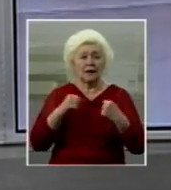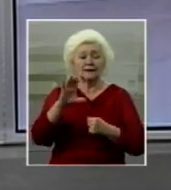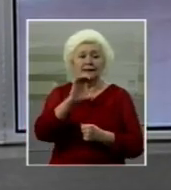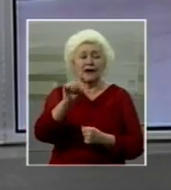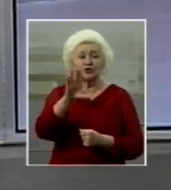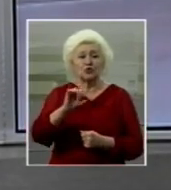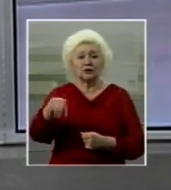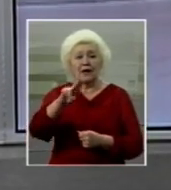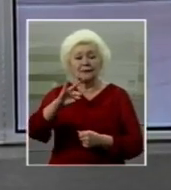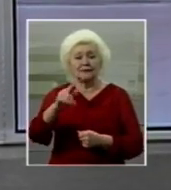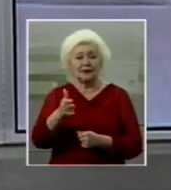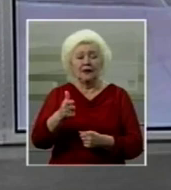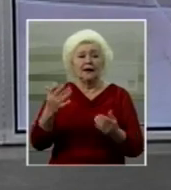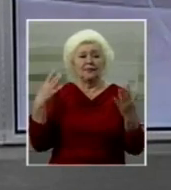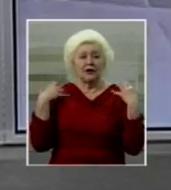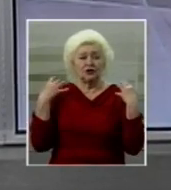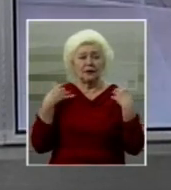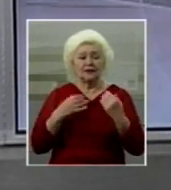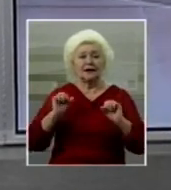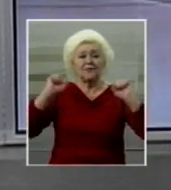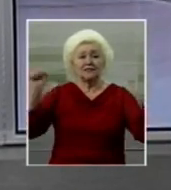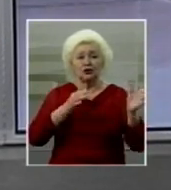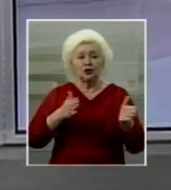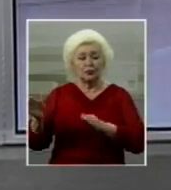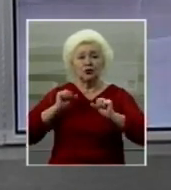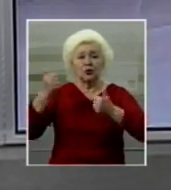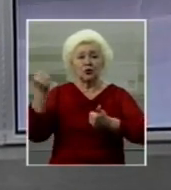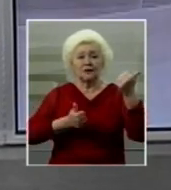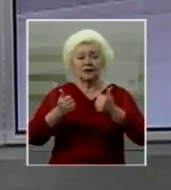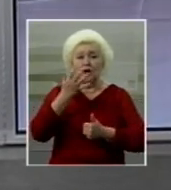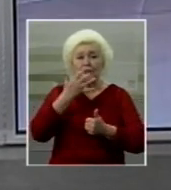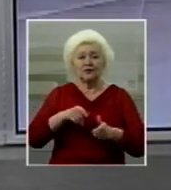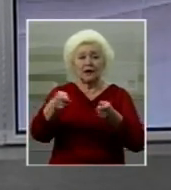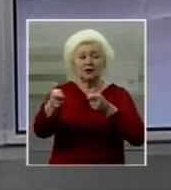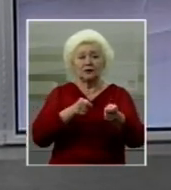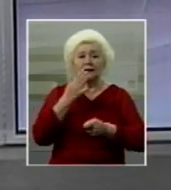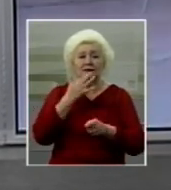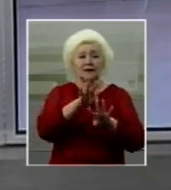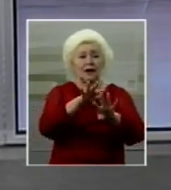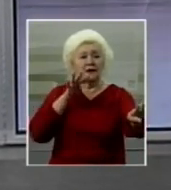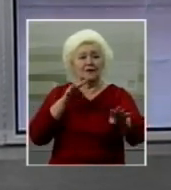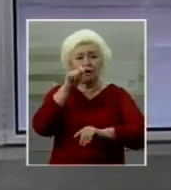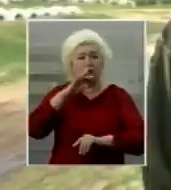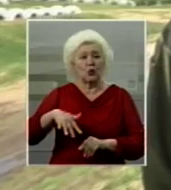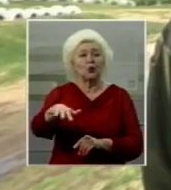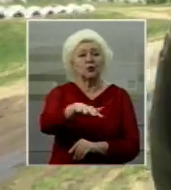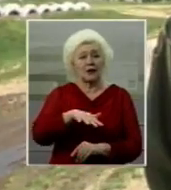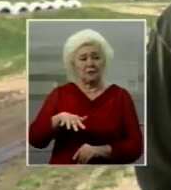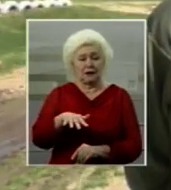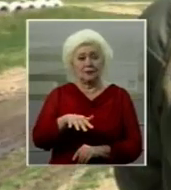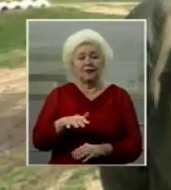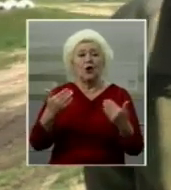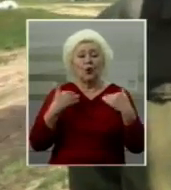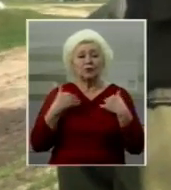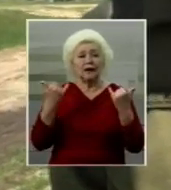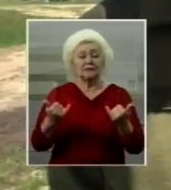Сюдець, начальник фізичної підготовки і спорту Південного управління Національної гвардії України. У нас